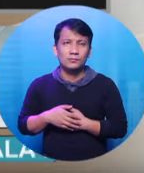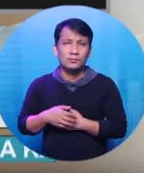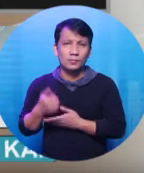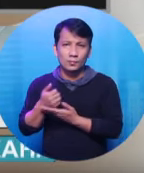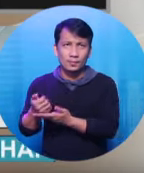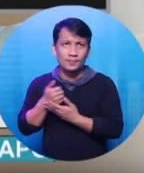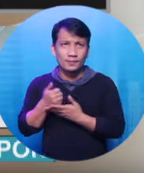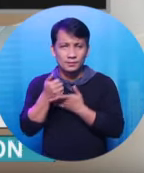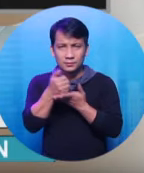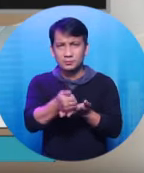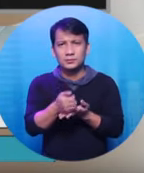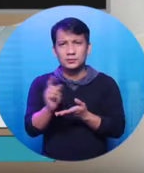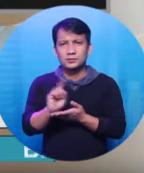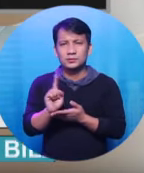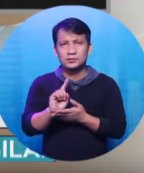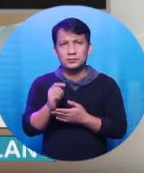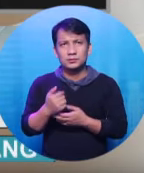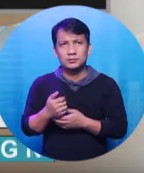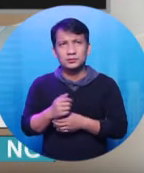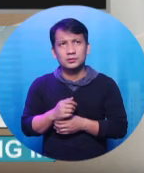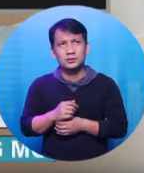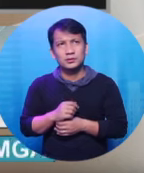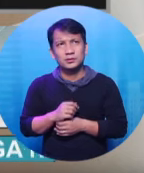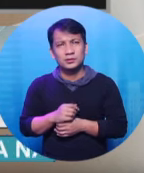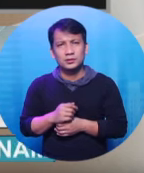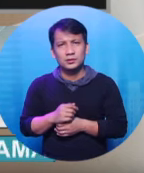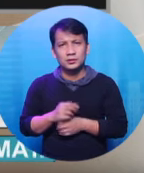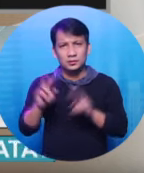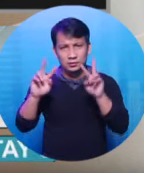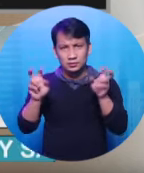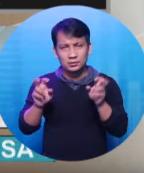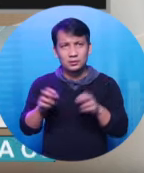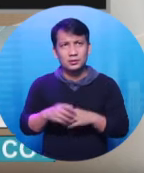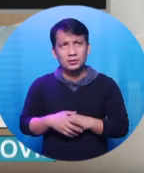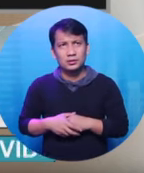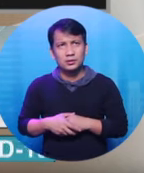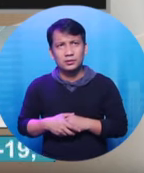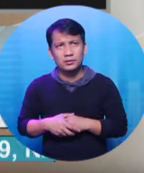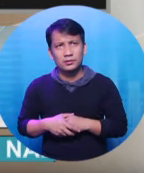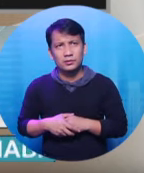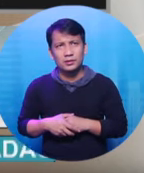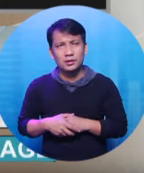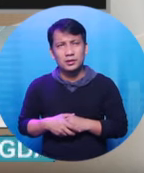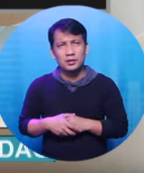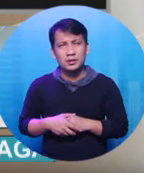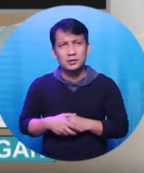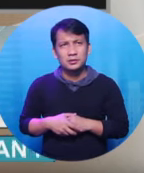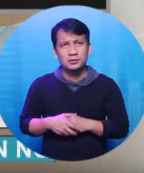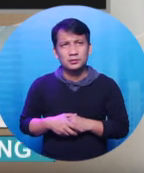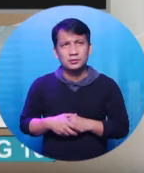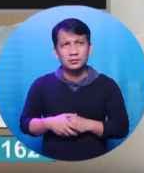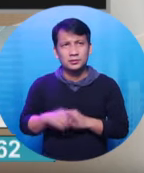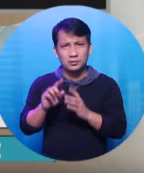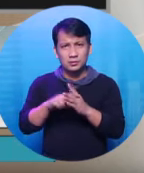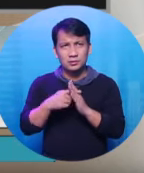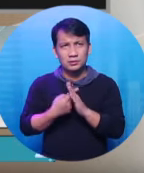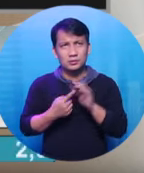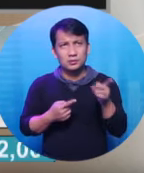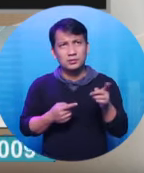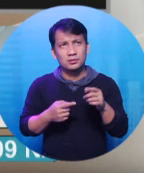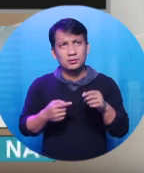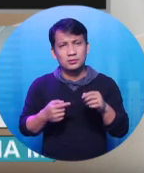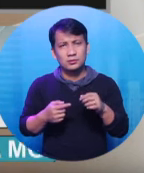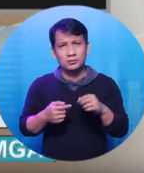matutuwa po ako na kung matutulungan niyo kami dito sa issue na ito. Alright. So, ang pinagmulan po nito ay tungkol